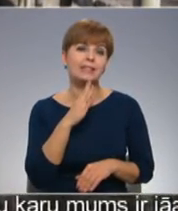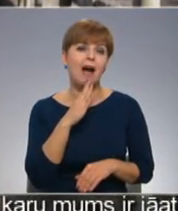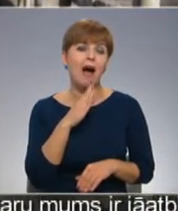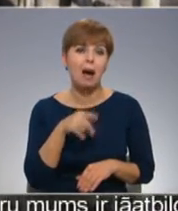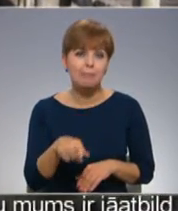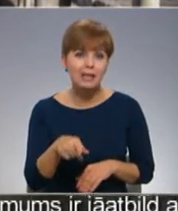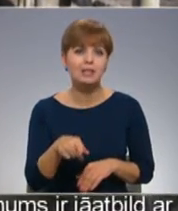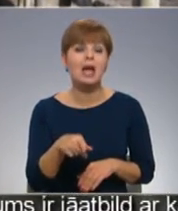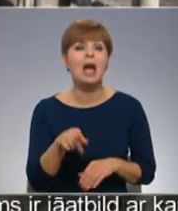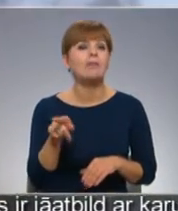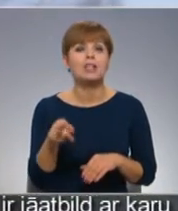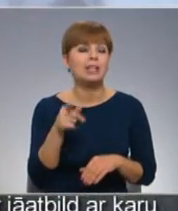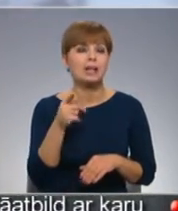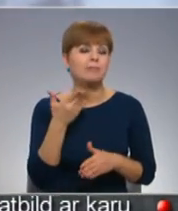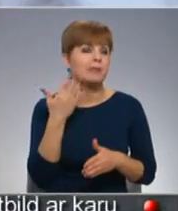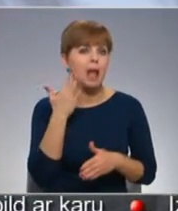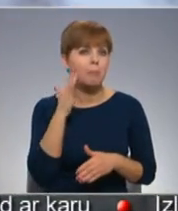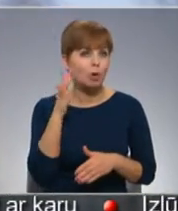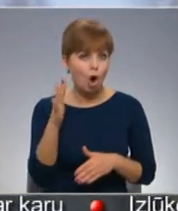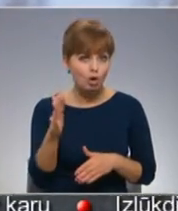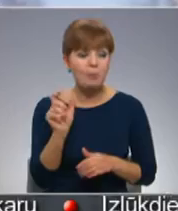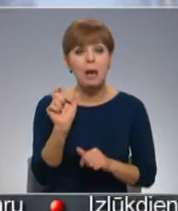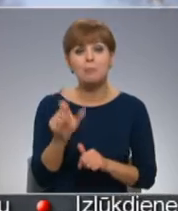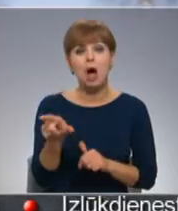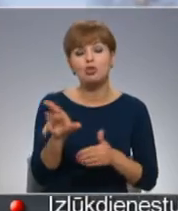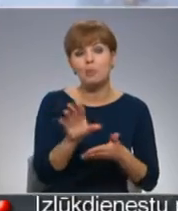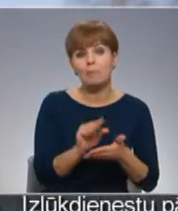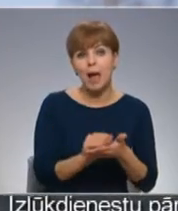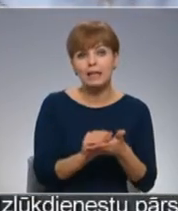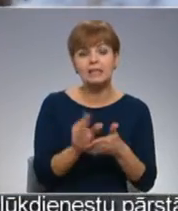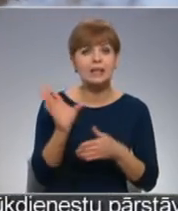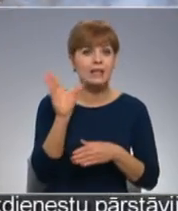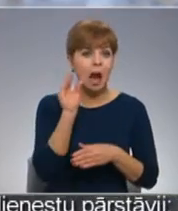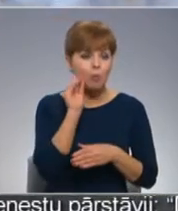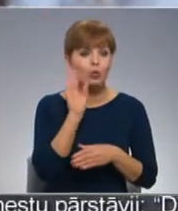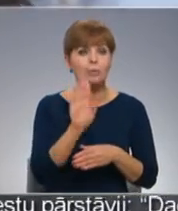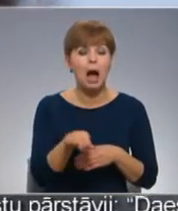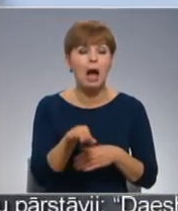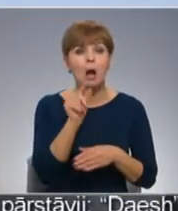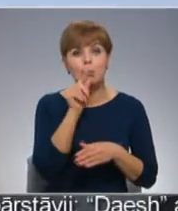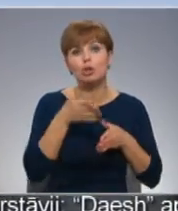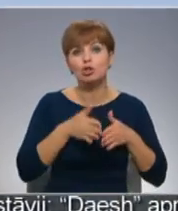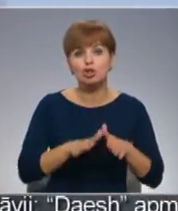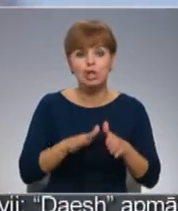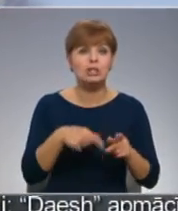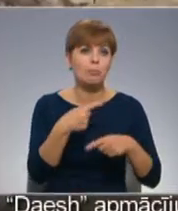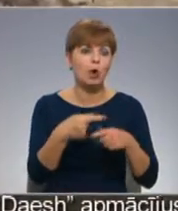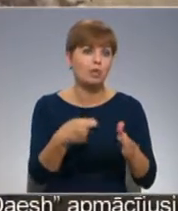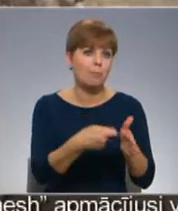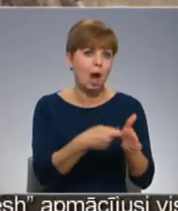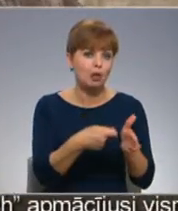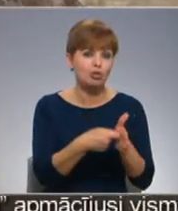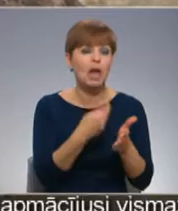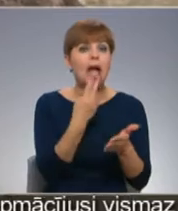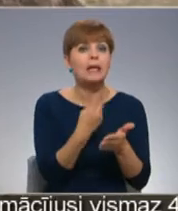ka strausi ir neprognozējami. Bez tā, ka tikai paša pieredzē bija jāapgūst vairāk par šo putnu šķilšanās procesu un barošanu,